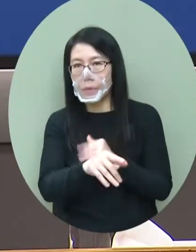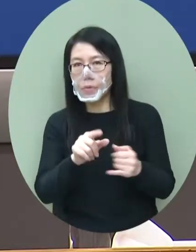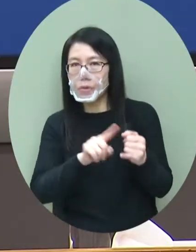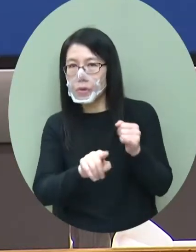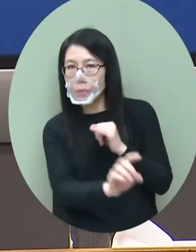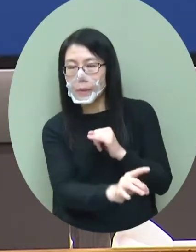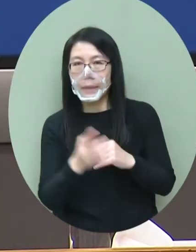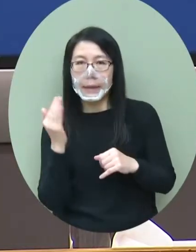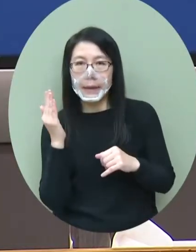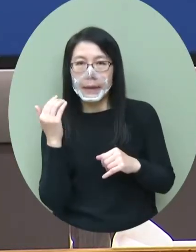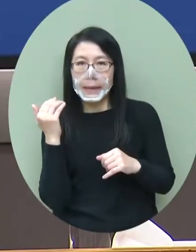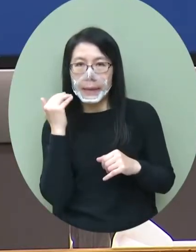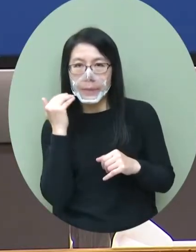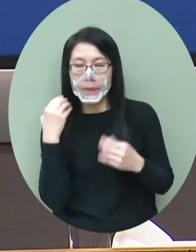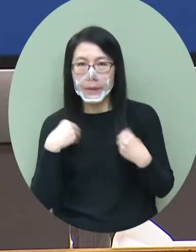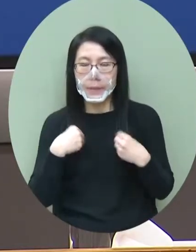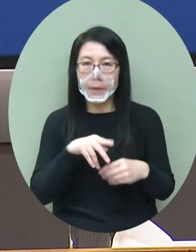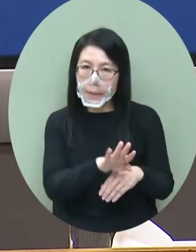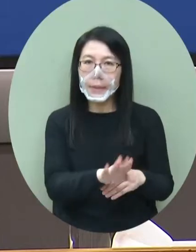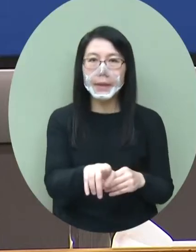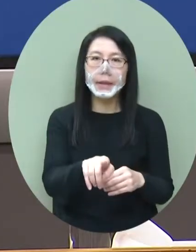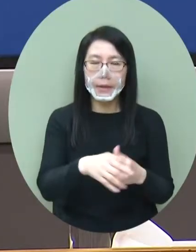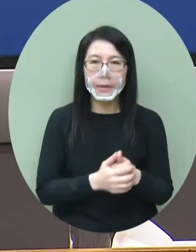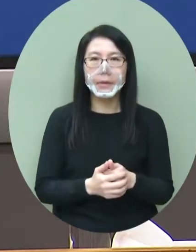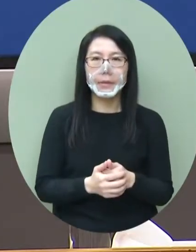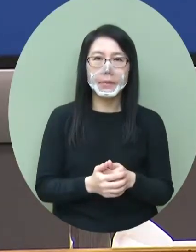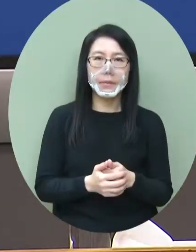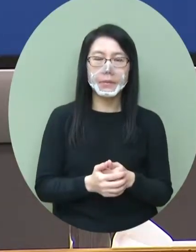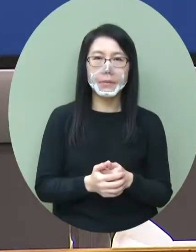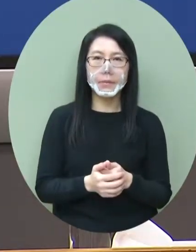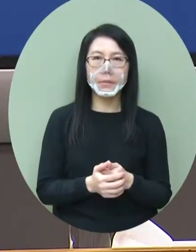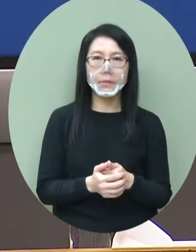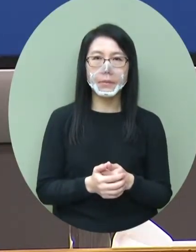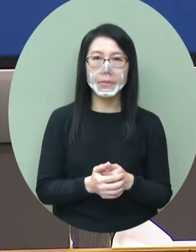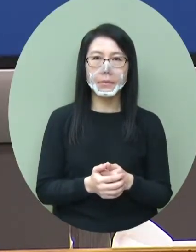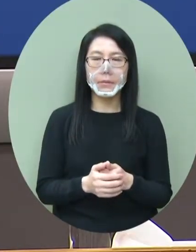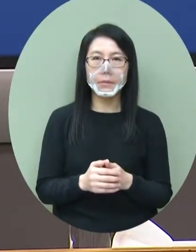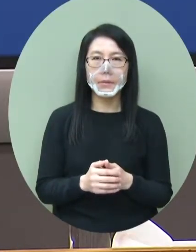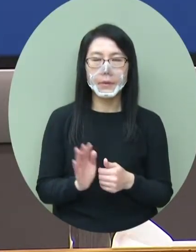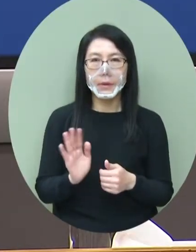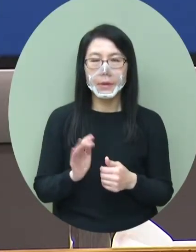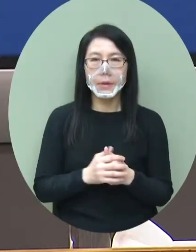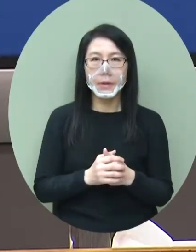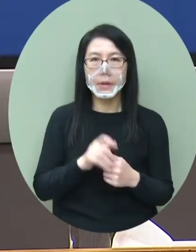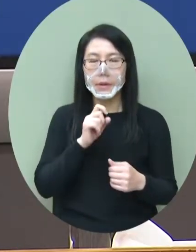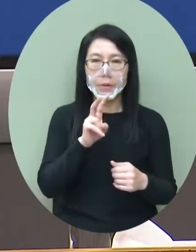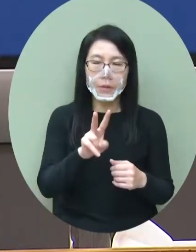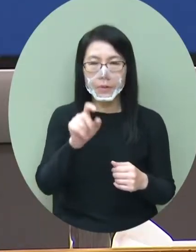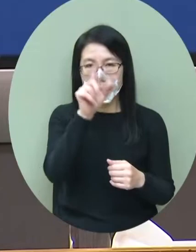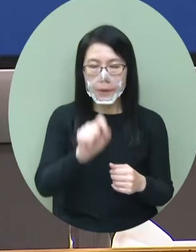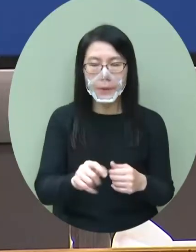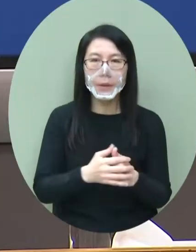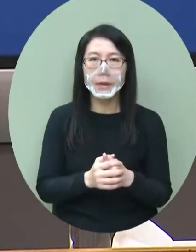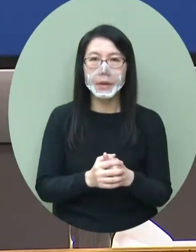后排最边的这蓝色衣服的记者，这边这位，您好，我